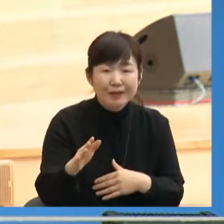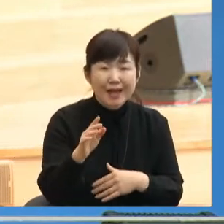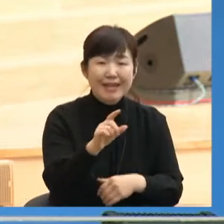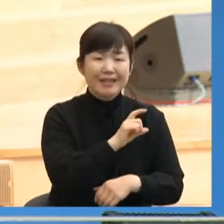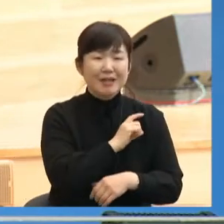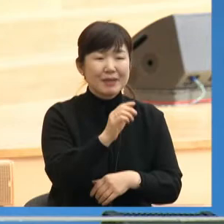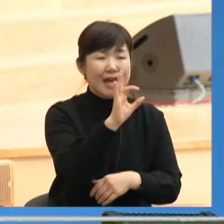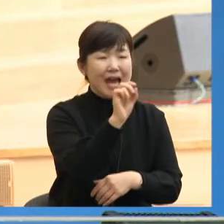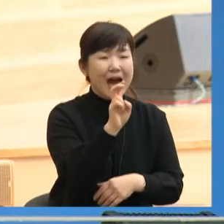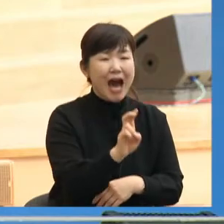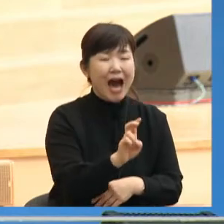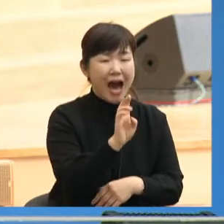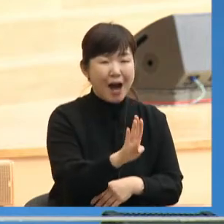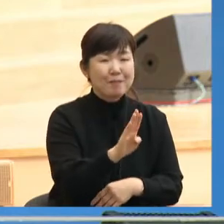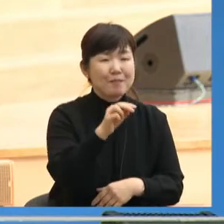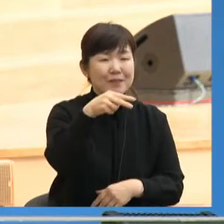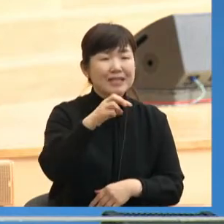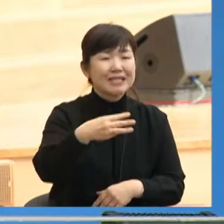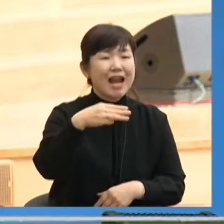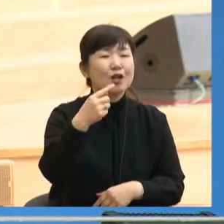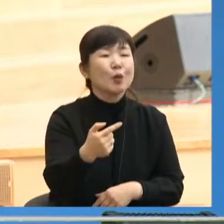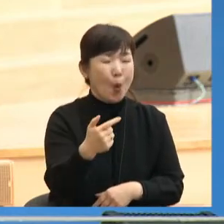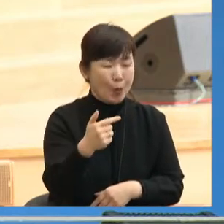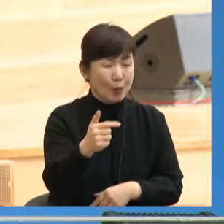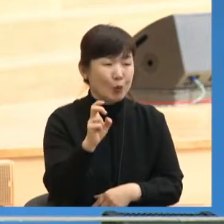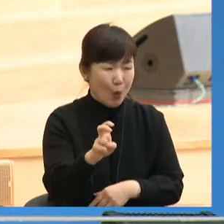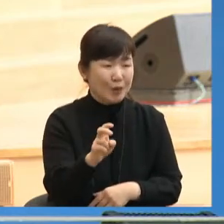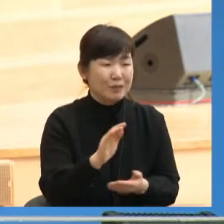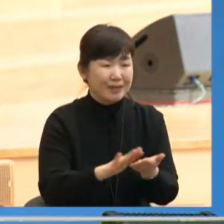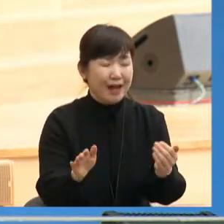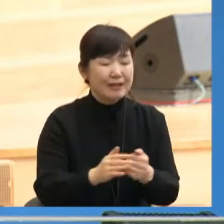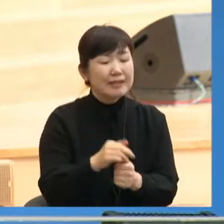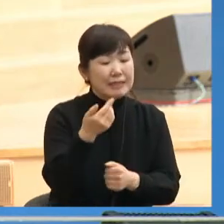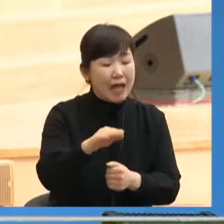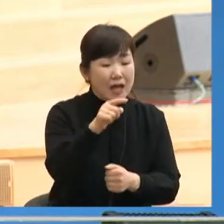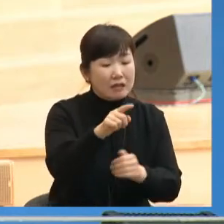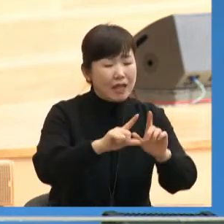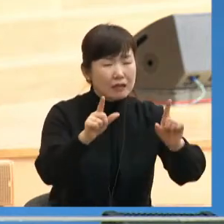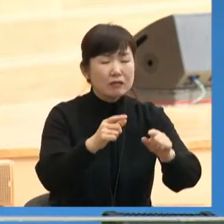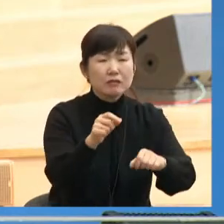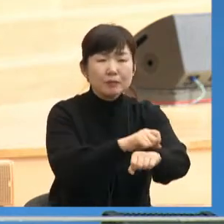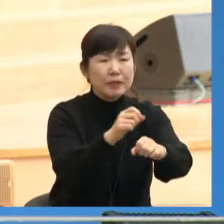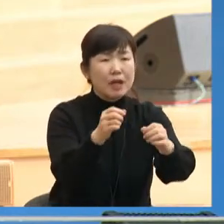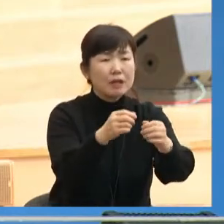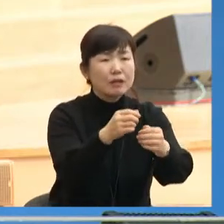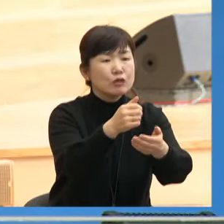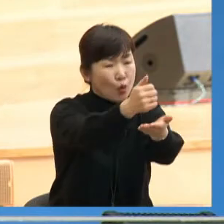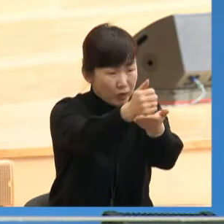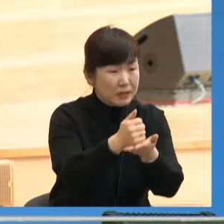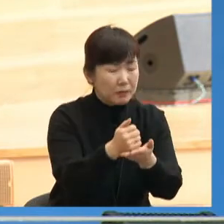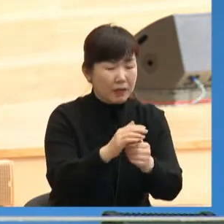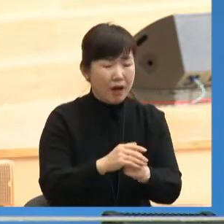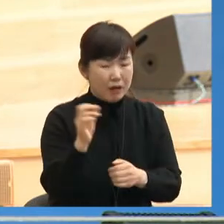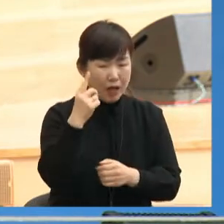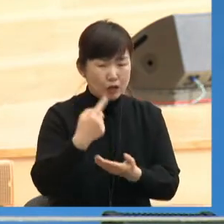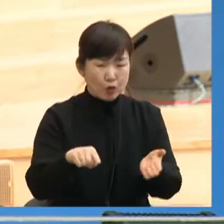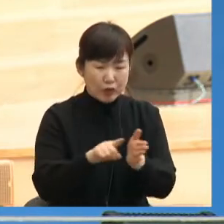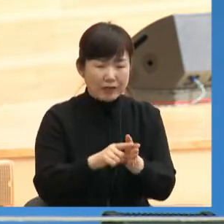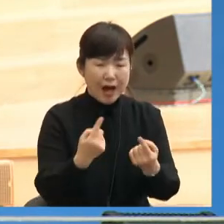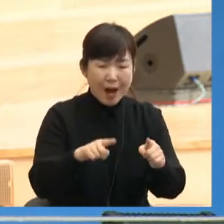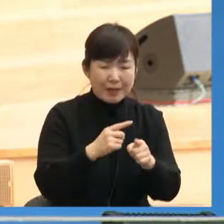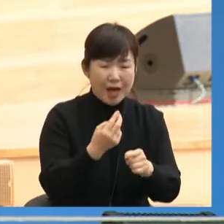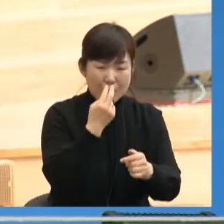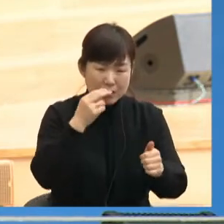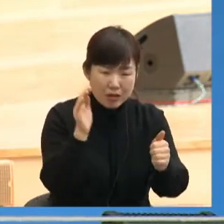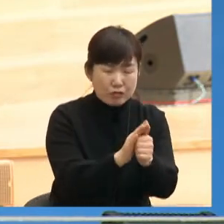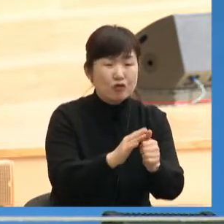이름이 압살롬입니다. 그런데 그날 특별한 손님을 초청했어요. 이 다윗과 함께 전쟁에서 목숨을 걸고 정말 동고동락했던